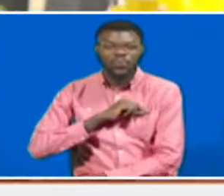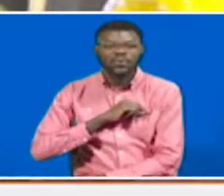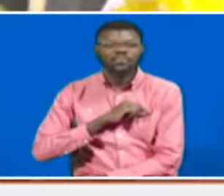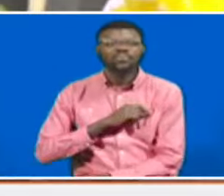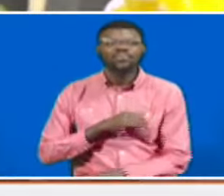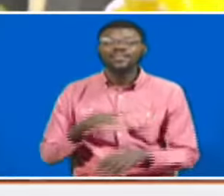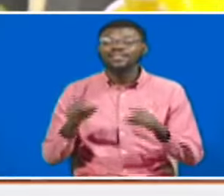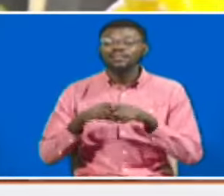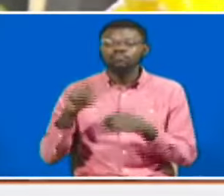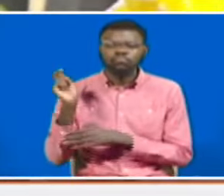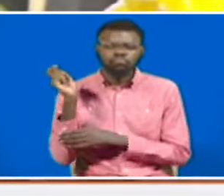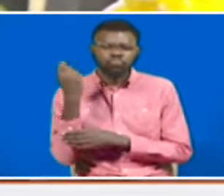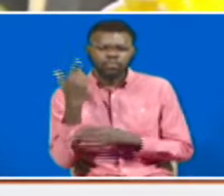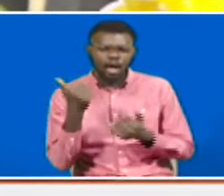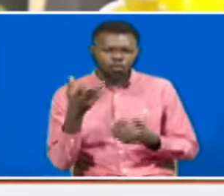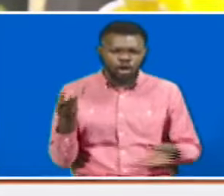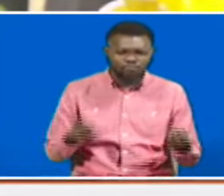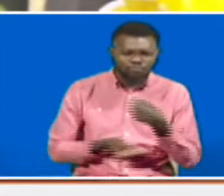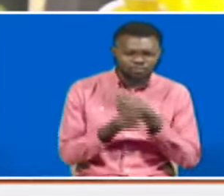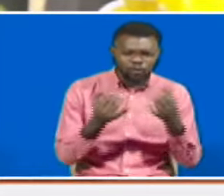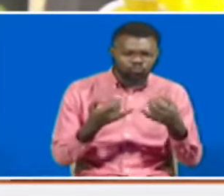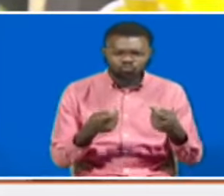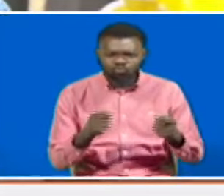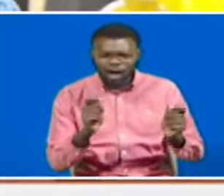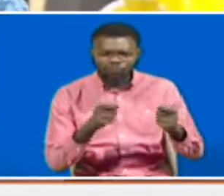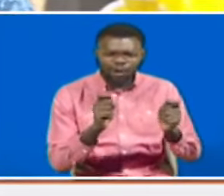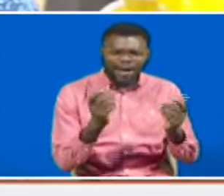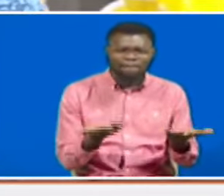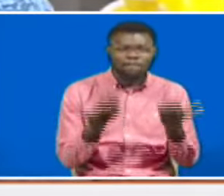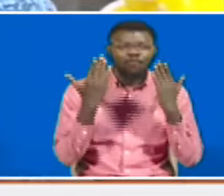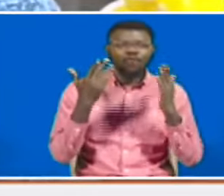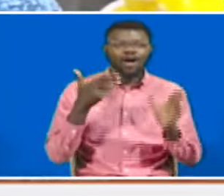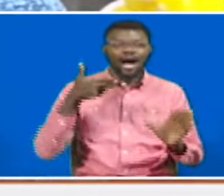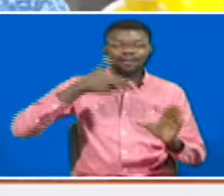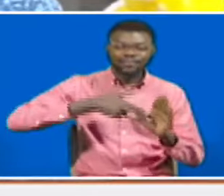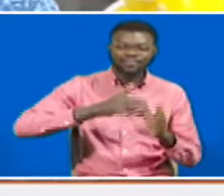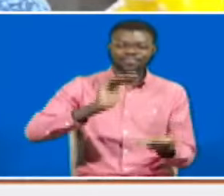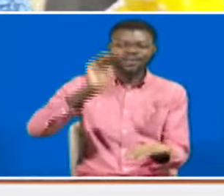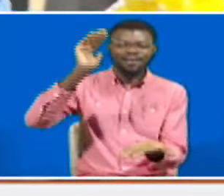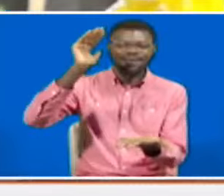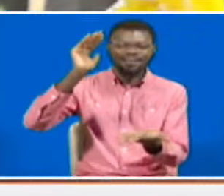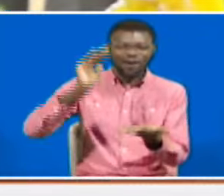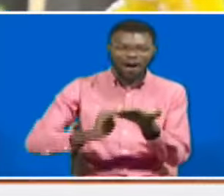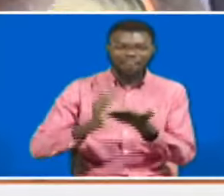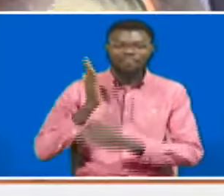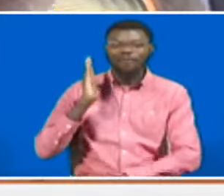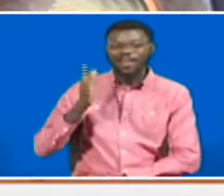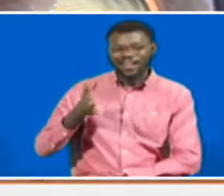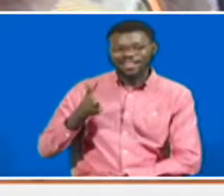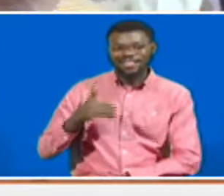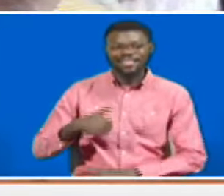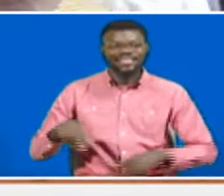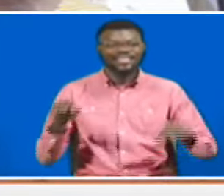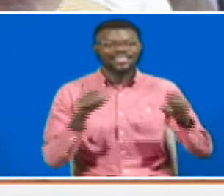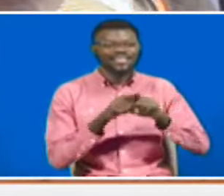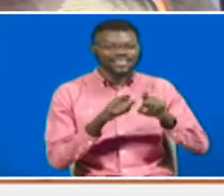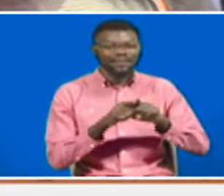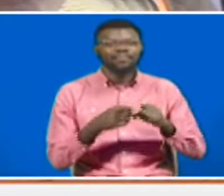the president is fixing the economy, mafuta itasidi kuteremka, na mafuta ikishateremka,